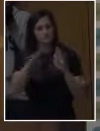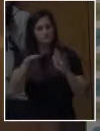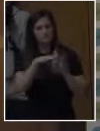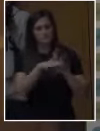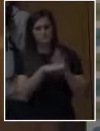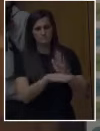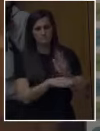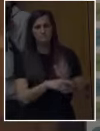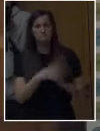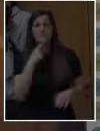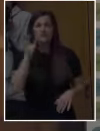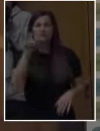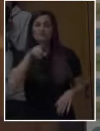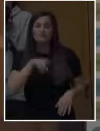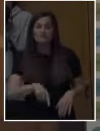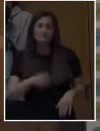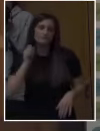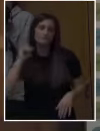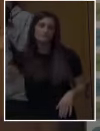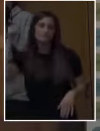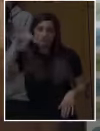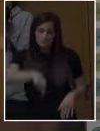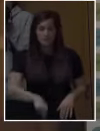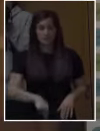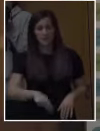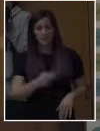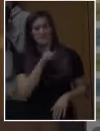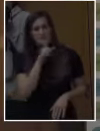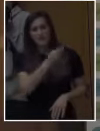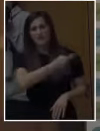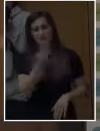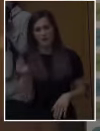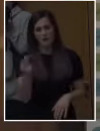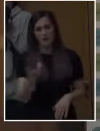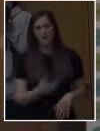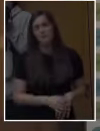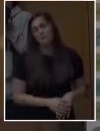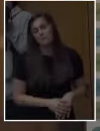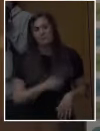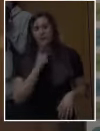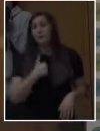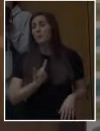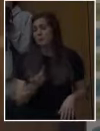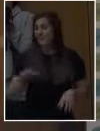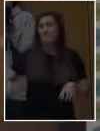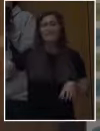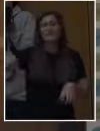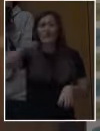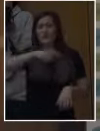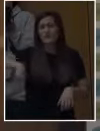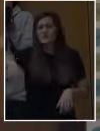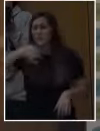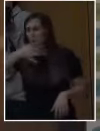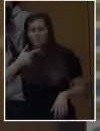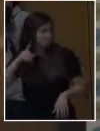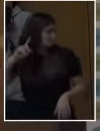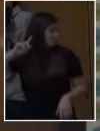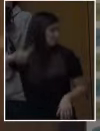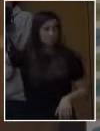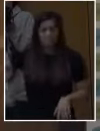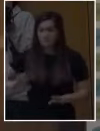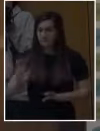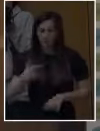σημερινή εκδήλωση και δεν ήρθαμε σαν οργανισμός να πούμε ότι κοιτάξτε να δείτε, δεν μας ενδιαφέρει τι λένε οι άλλοι φορείς, εμείς τι θα μας πούμε τα δικά μας. Πρέπει να